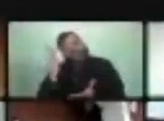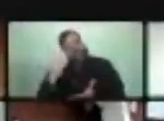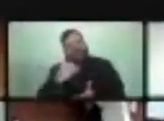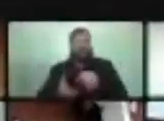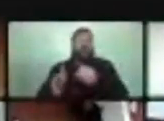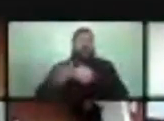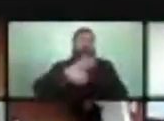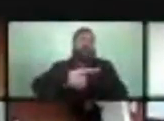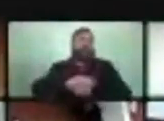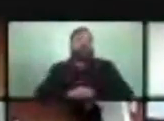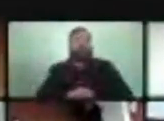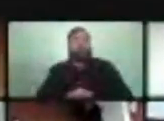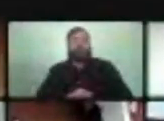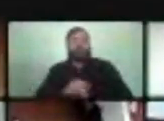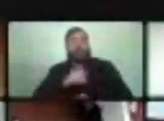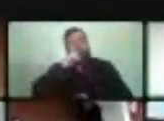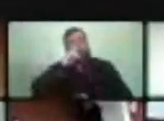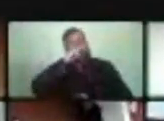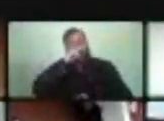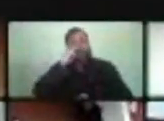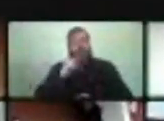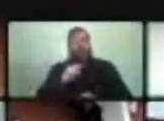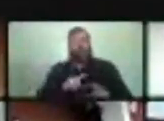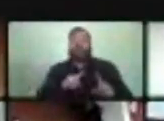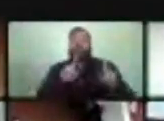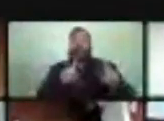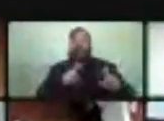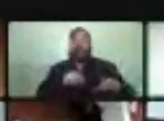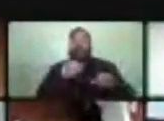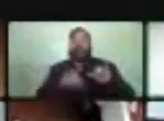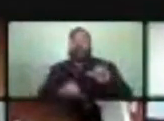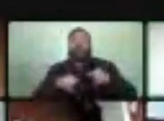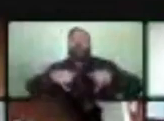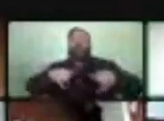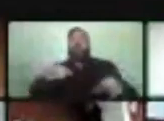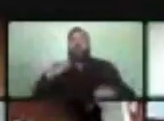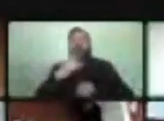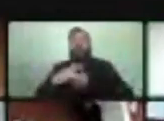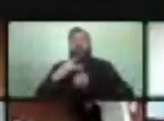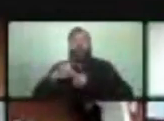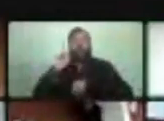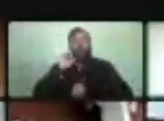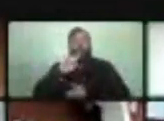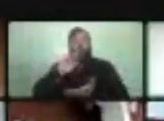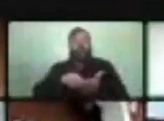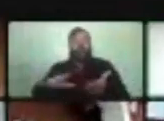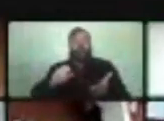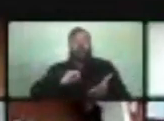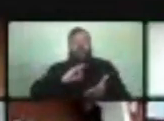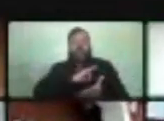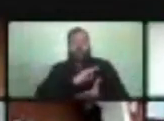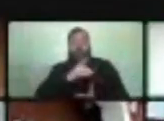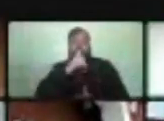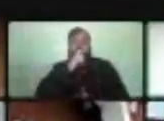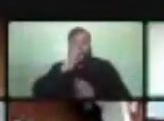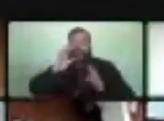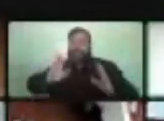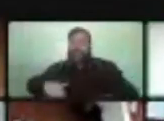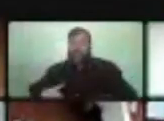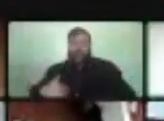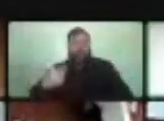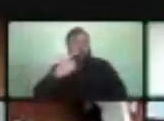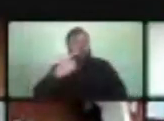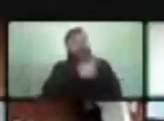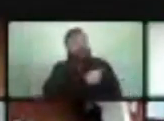Program ya test to play itakuwepo kwa wale ambao hawajachanjwa kikamilifu